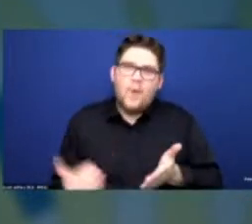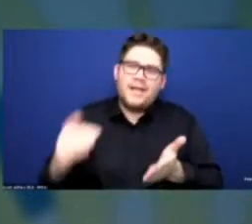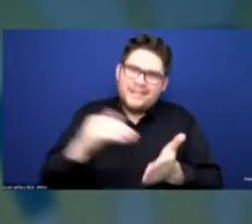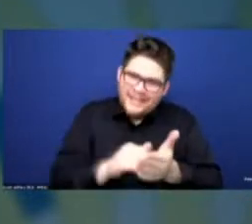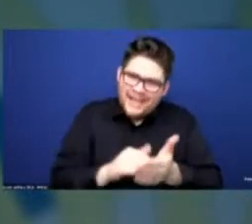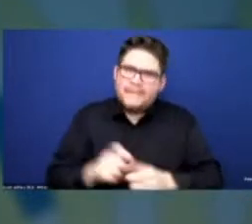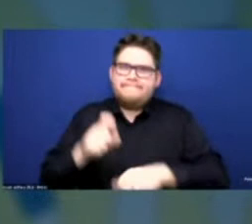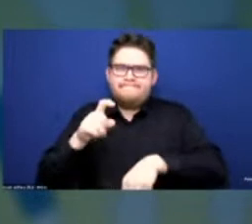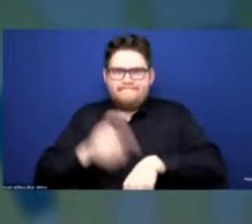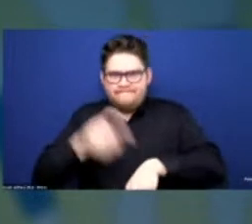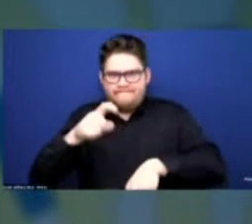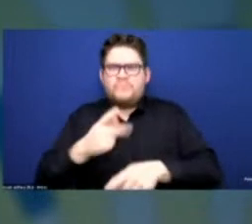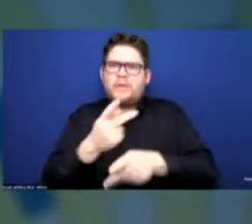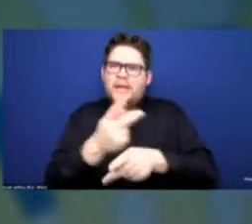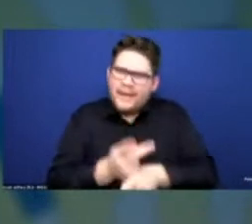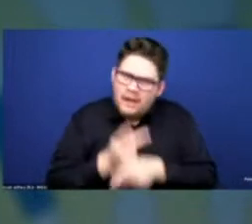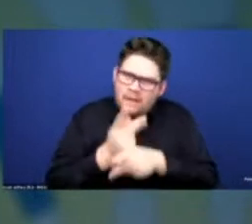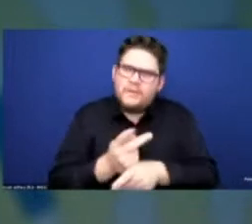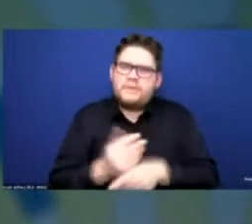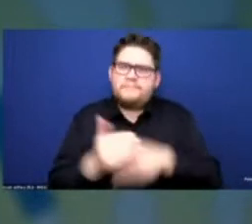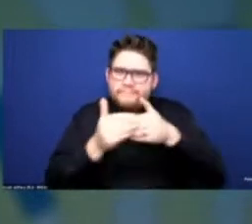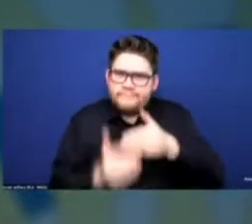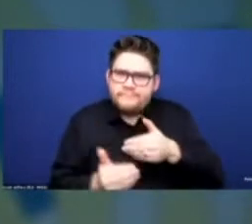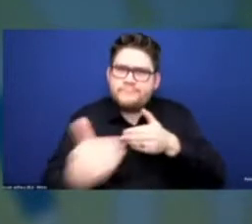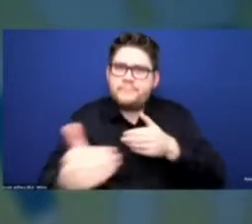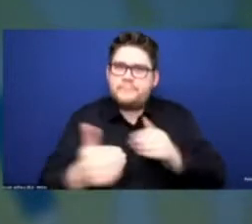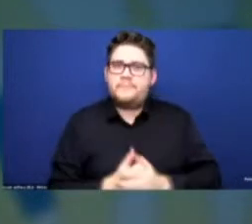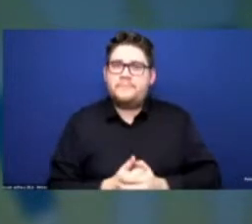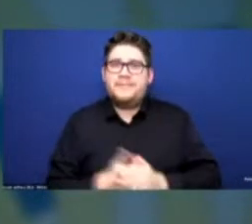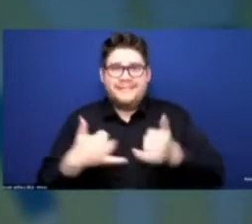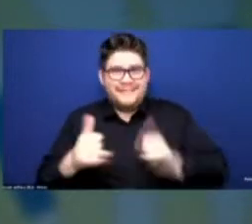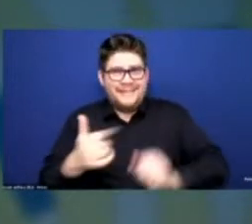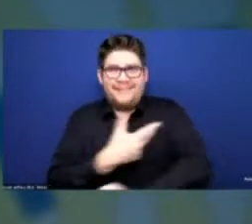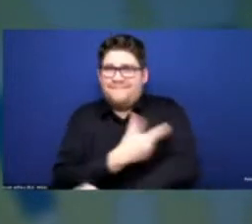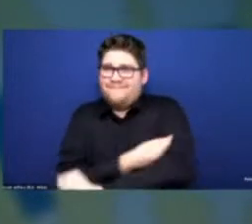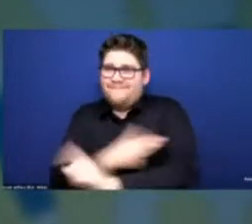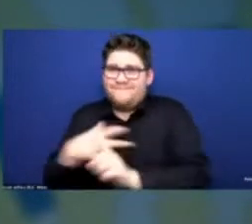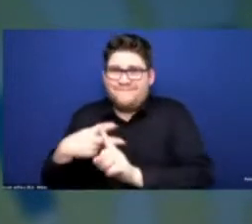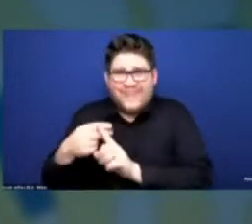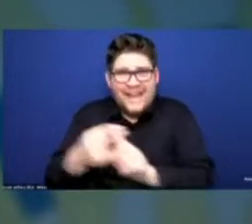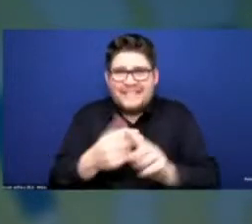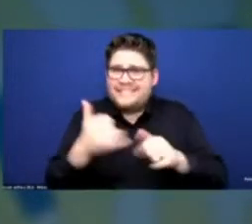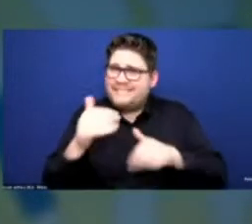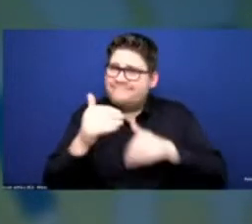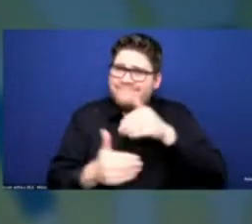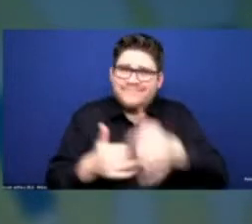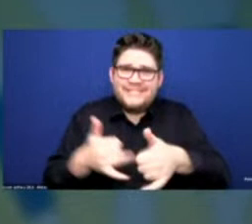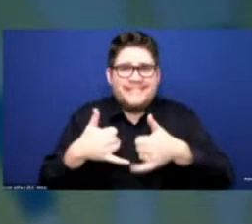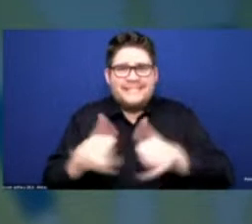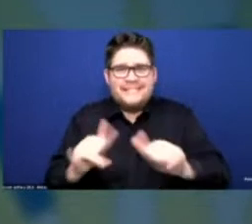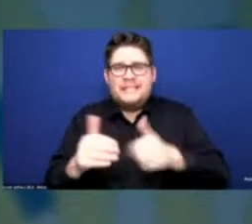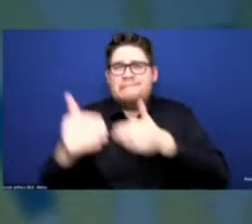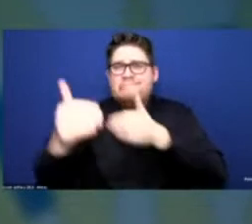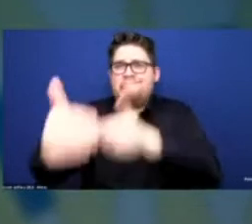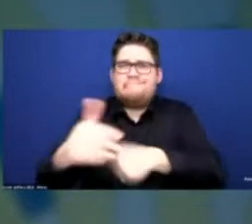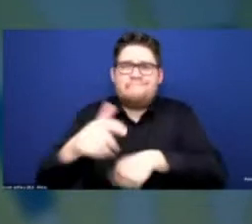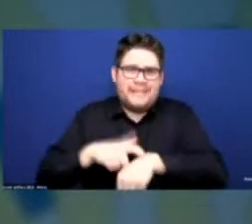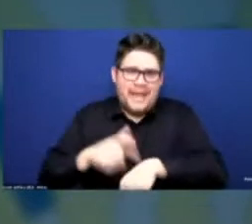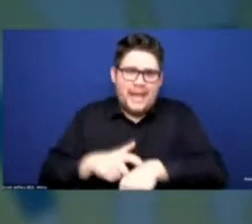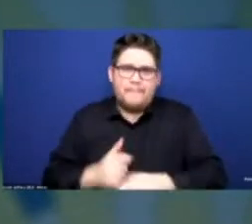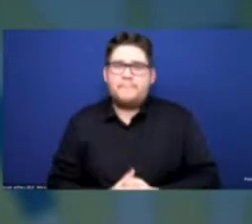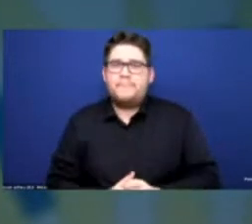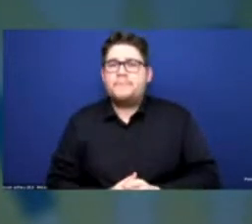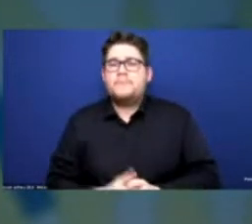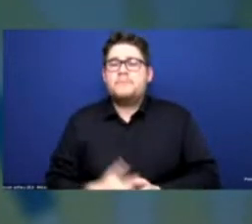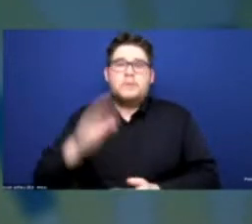那么 vaccination 等疫 wraps 苗 up 打 once 完 more. 等一 And 定 we 的 can 时候 see that 再 it's not the 考 same 虑这些 everywhere 事情 in the province, although we are all 那么这个也 facing 是